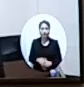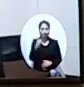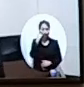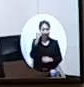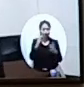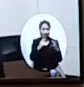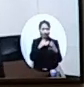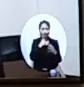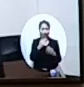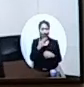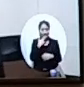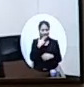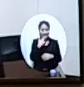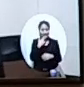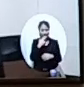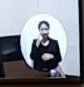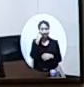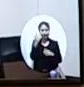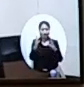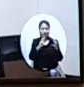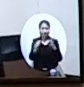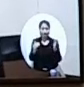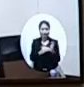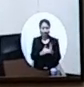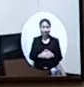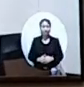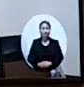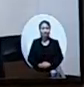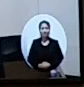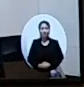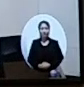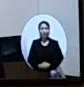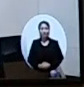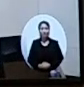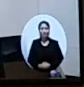질의나 토론하신 분이 안 계시므로 질의 및 토론을 종결합니다.